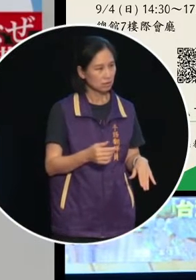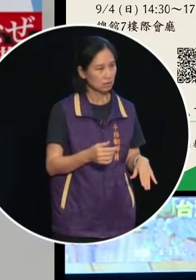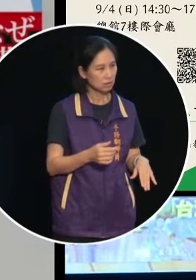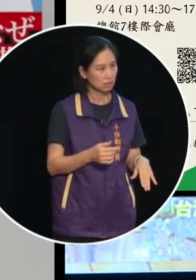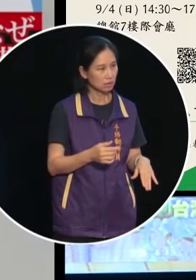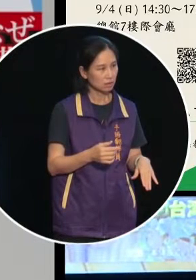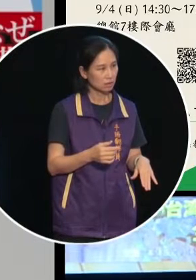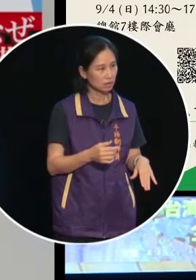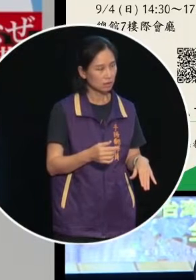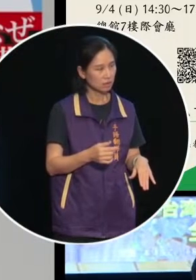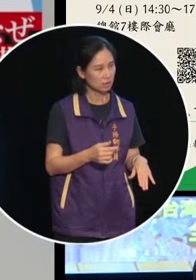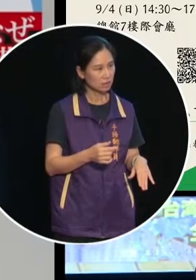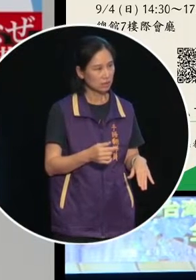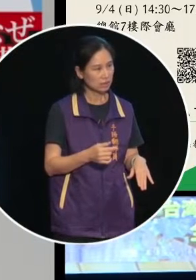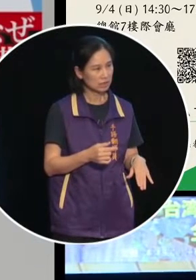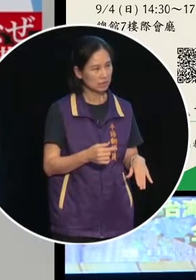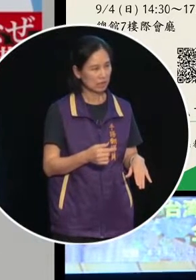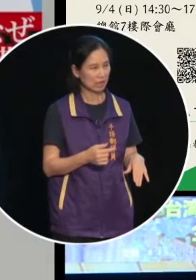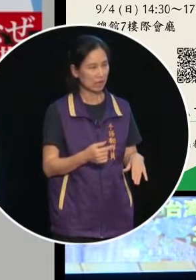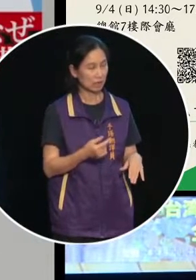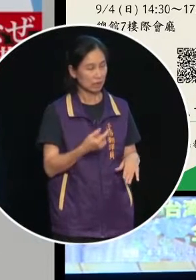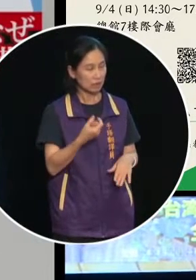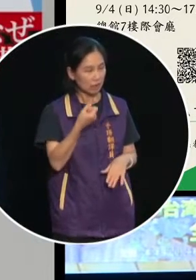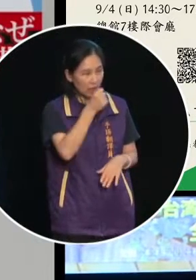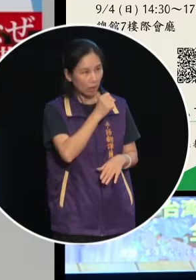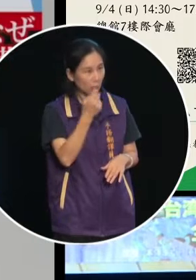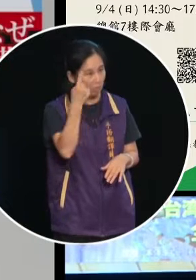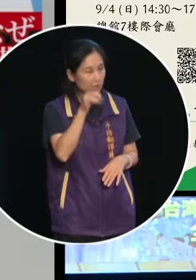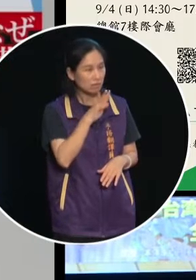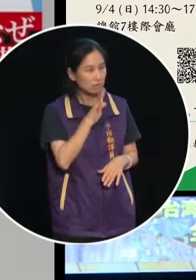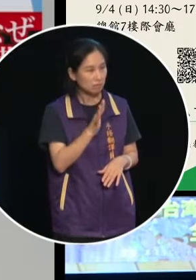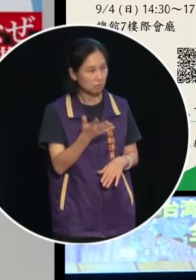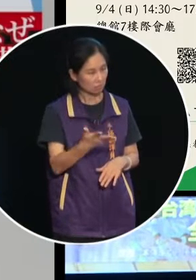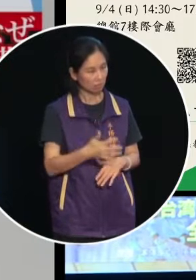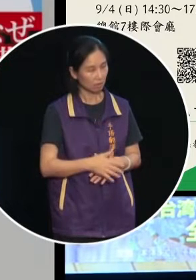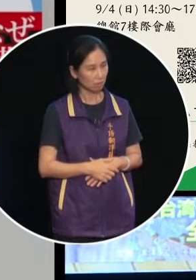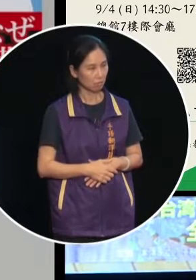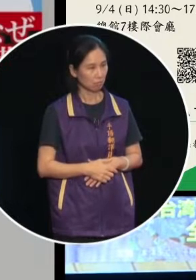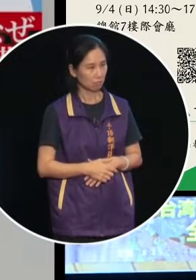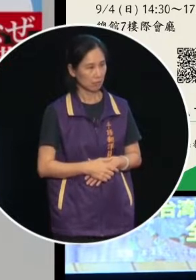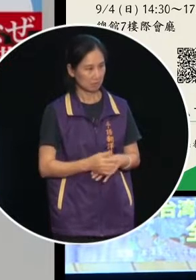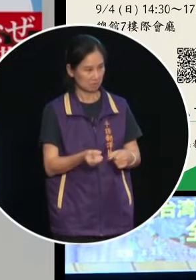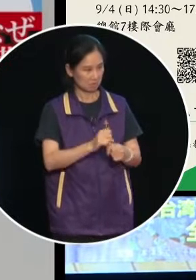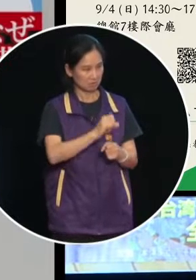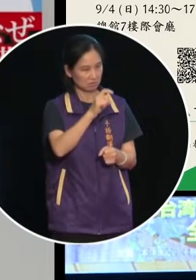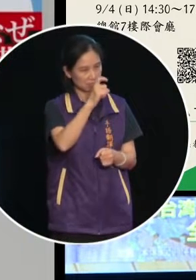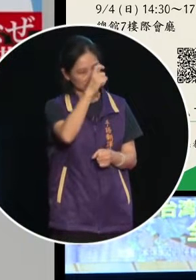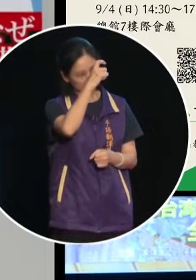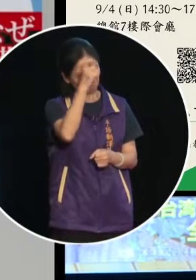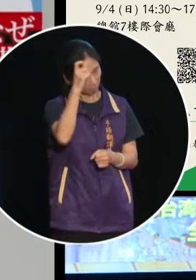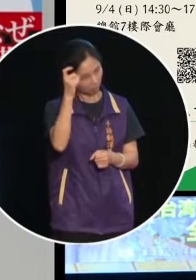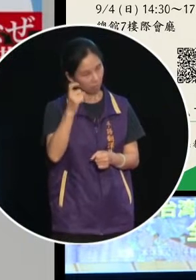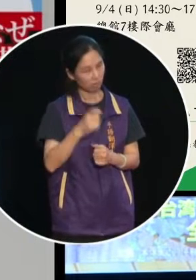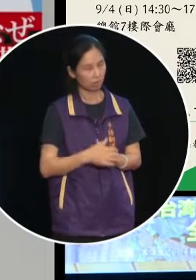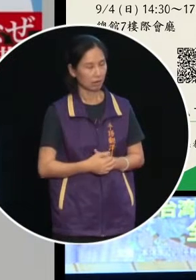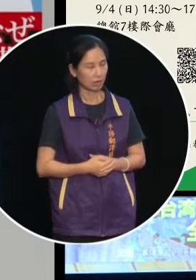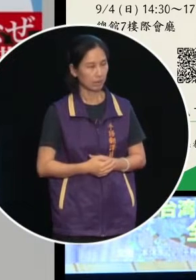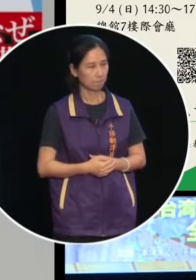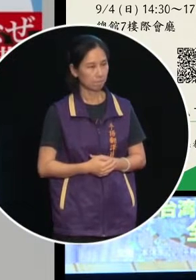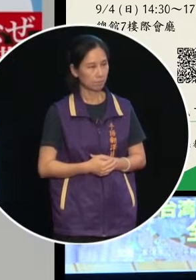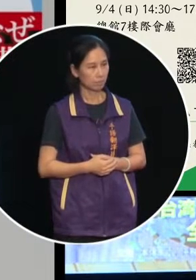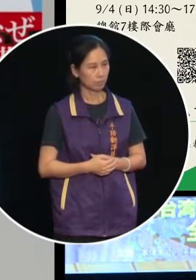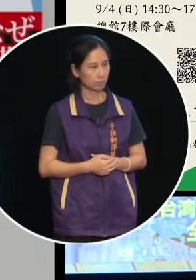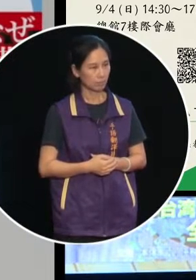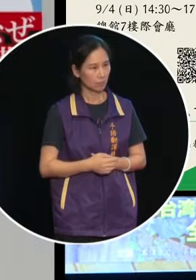昨天的香港是今天的乌克兰，也是明天的台湾吗？还有加上一个问号，就变成。这接下来是